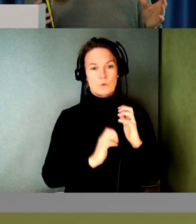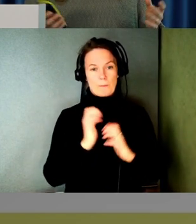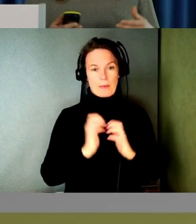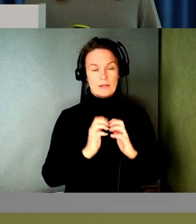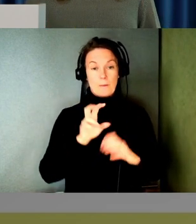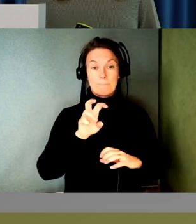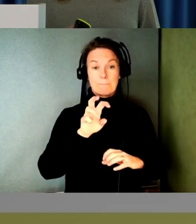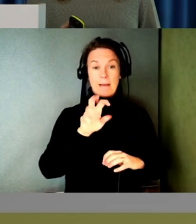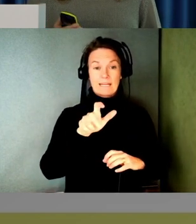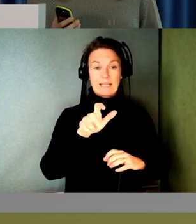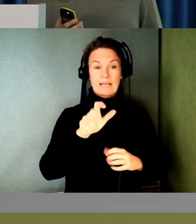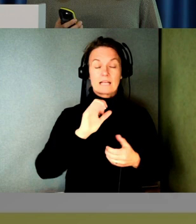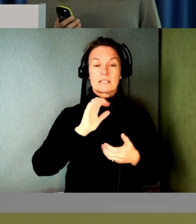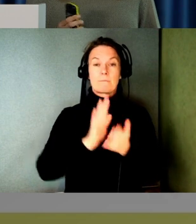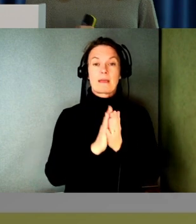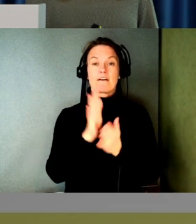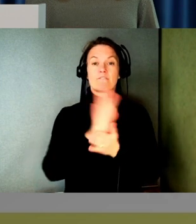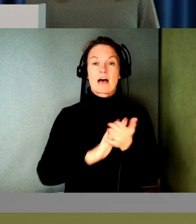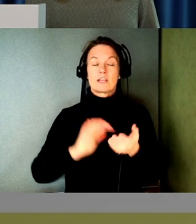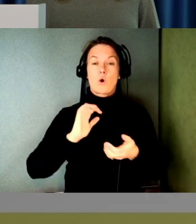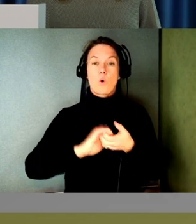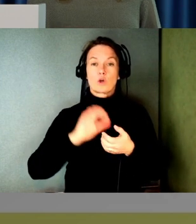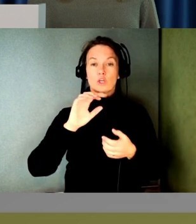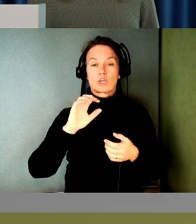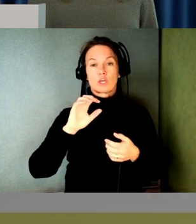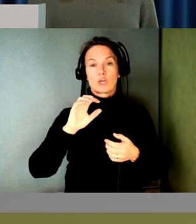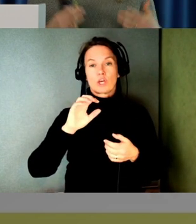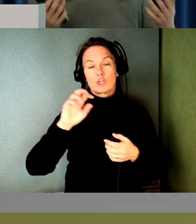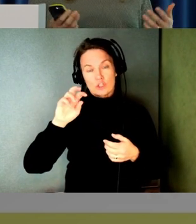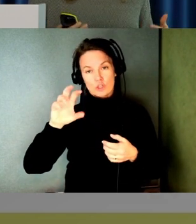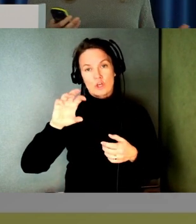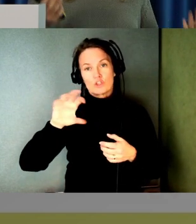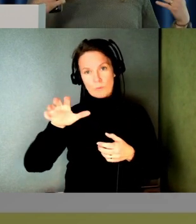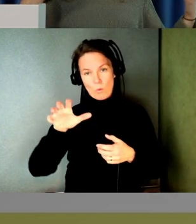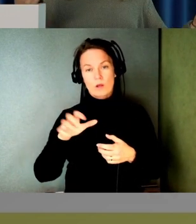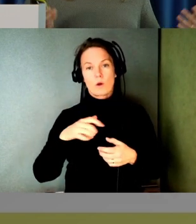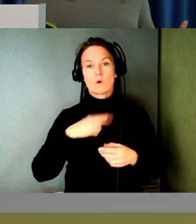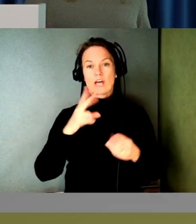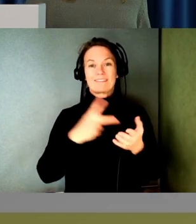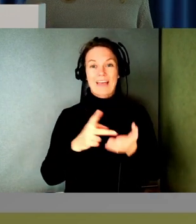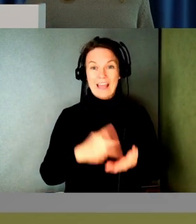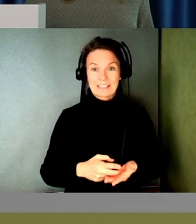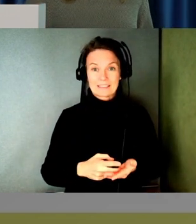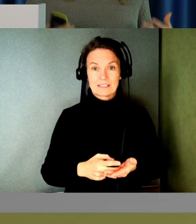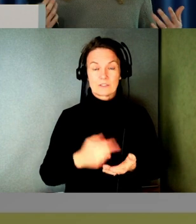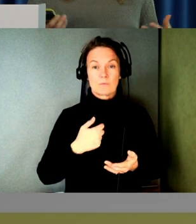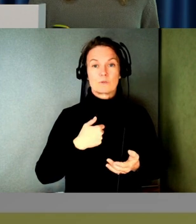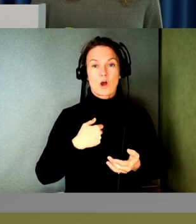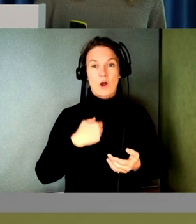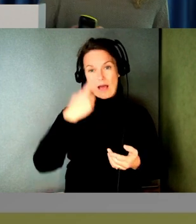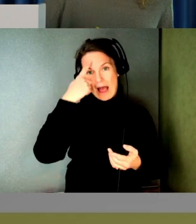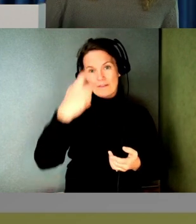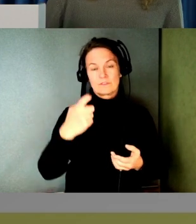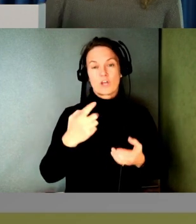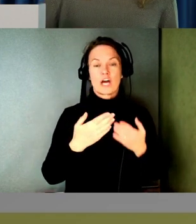markeras med färg och en symbol eh men också eh text som jag förmodar då läses upp också för den som inte